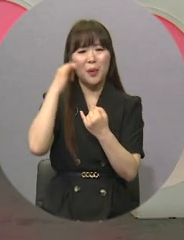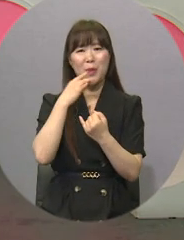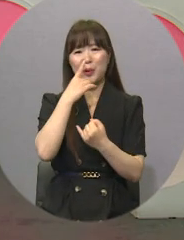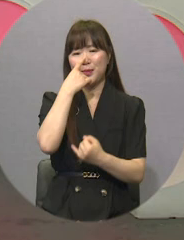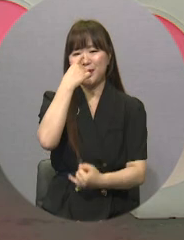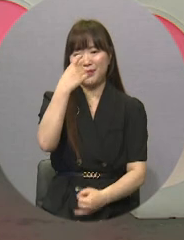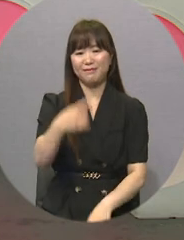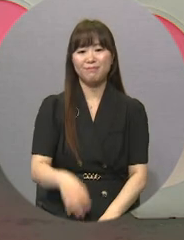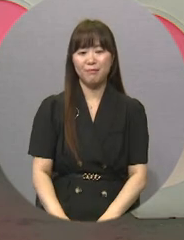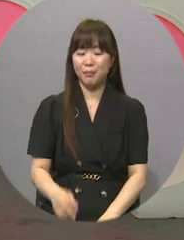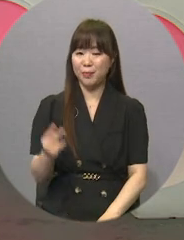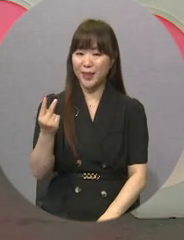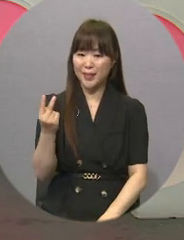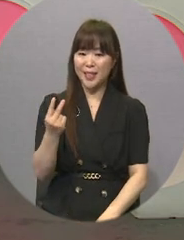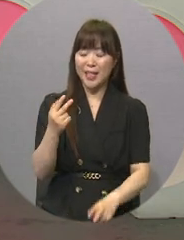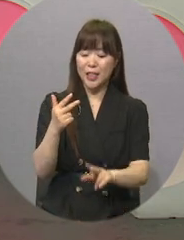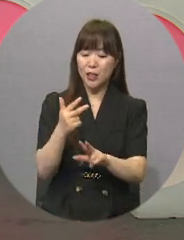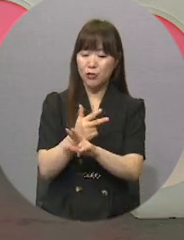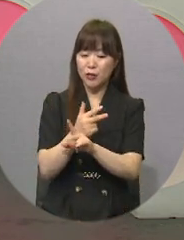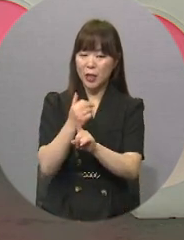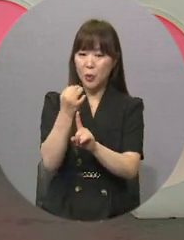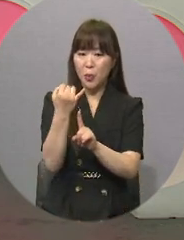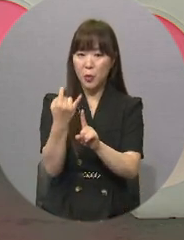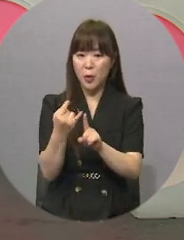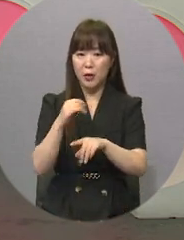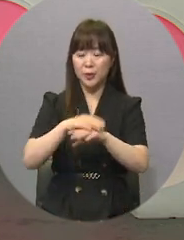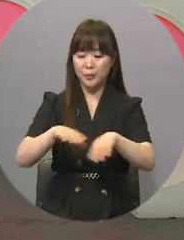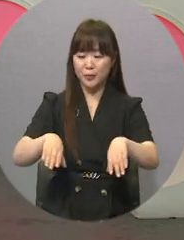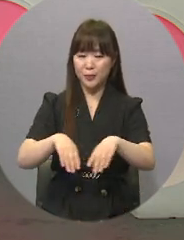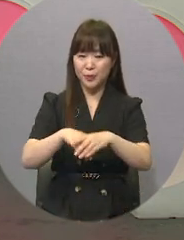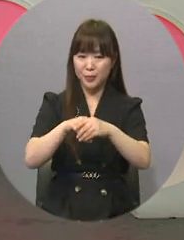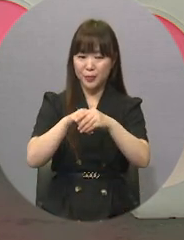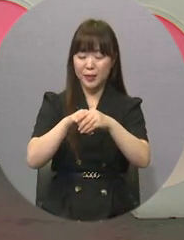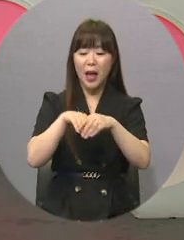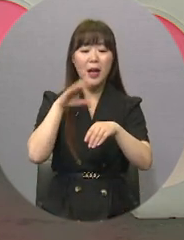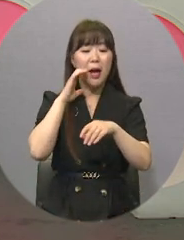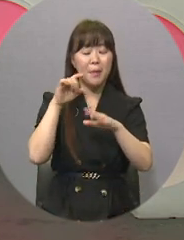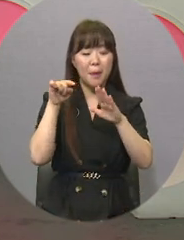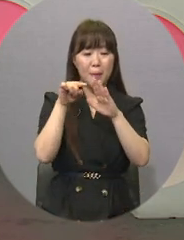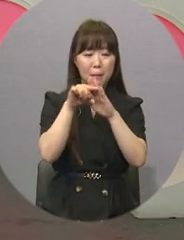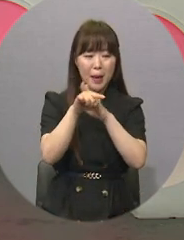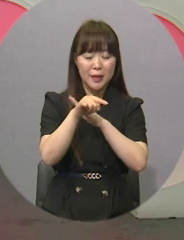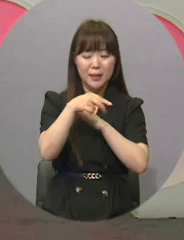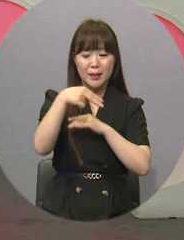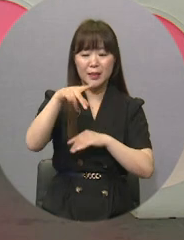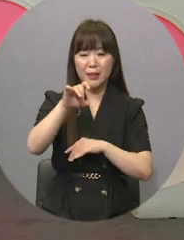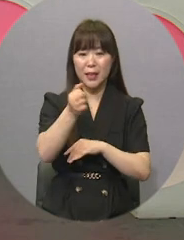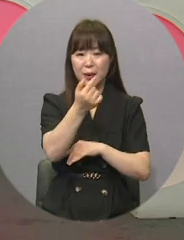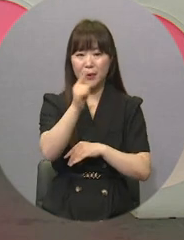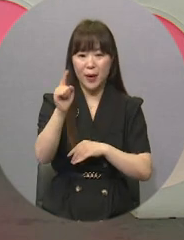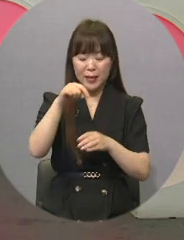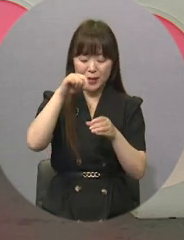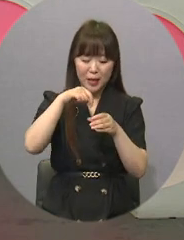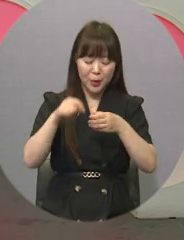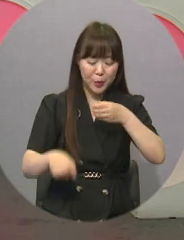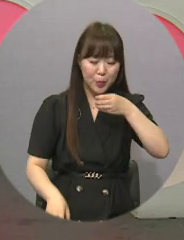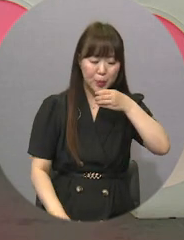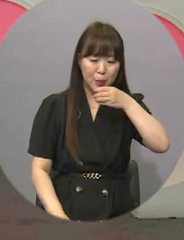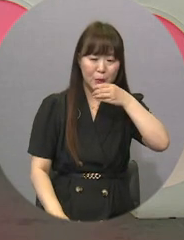근사하네요. 두 분은 일주일에 한 번씩 손잡고 카페를 방문해 쌍화차를 마시곤